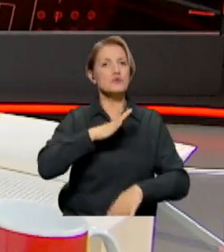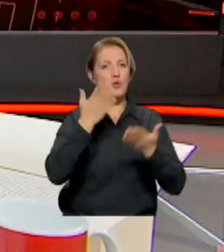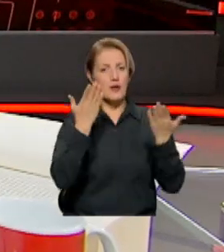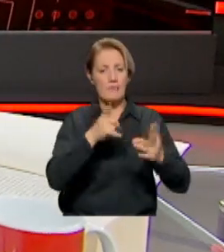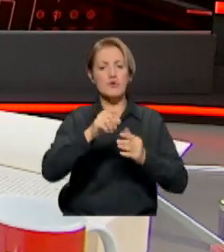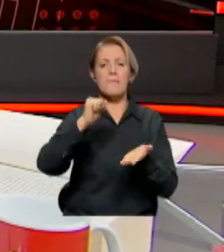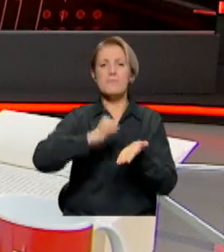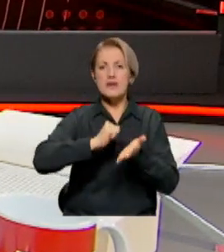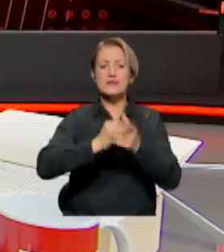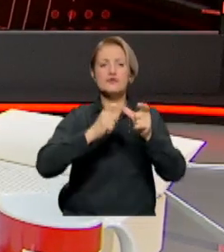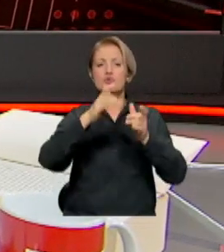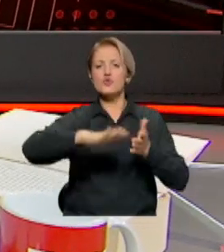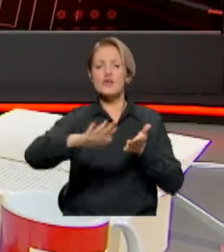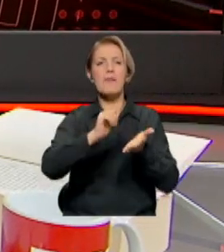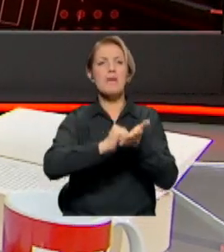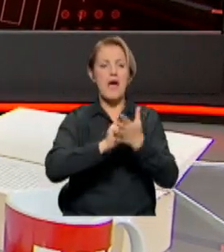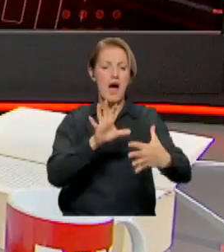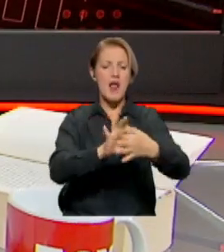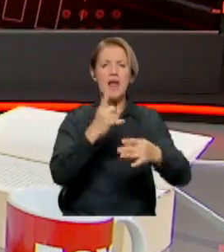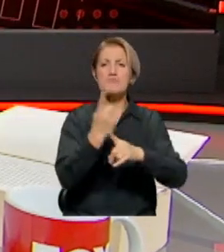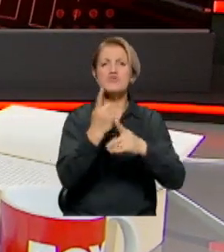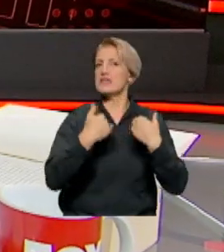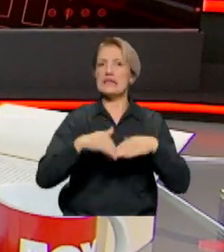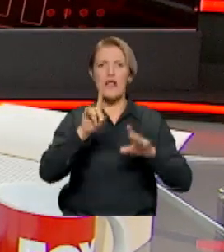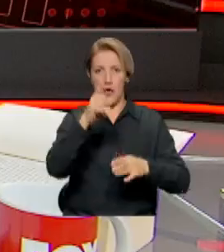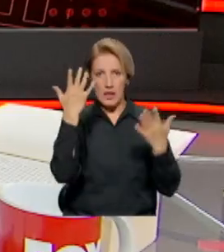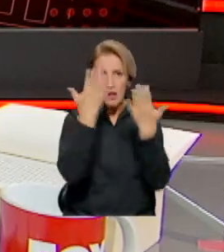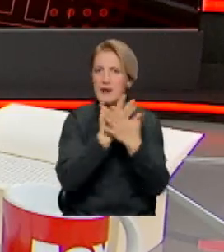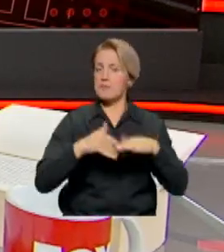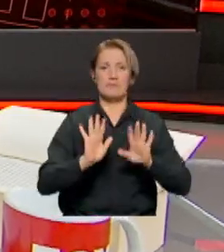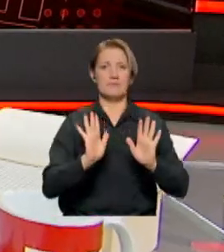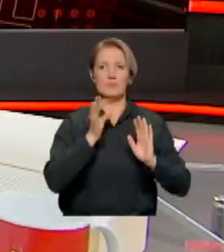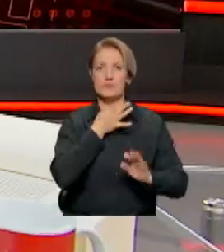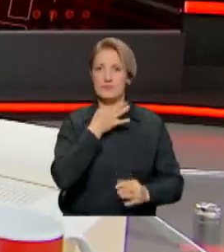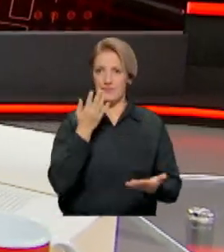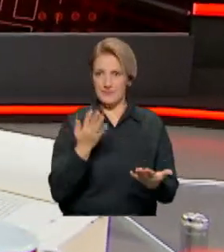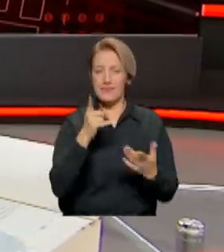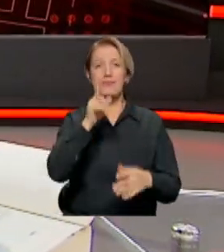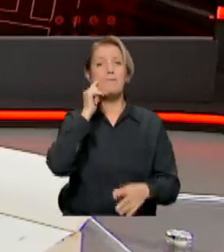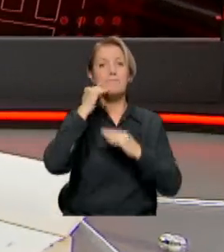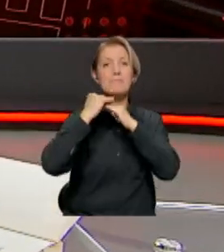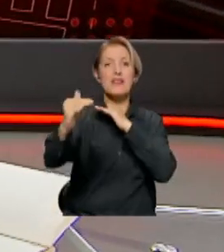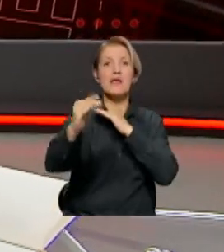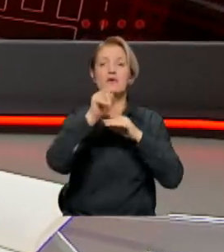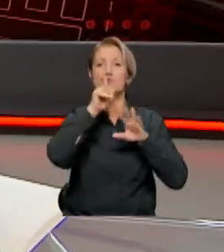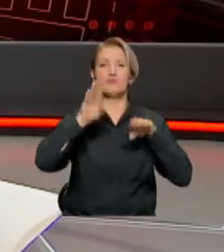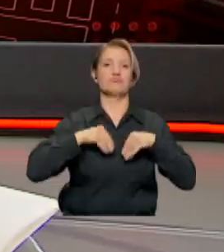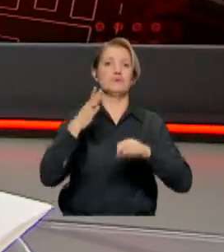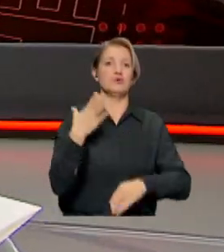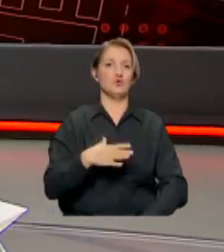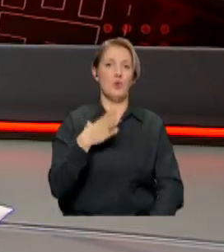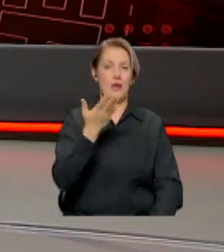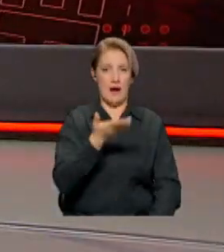basınla sosyal medya ile ilgili bir şey değil Aman öyle zannediyorsanız yanılıyorsunuz Sadece milleti susturmak istiyorlar